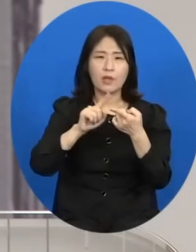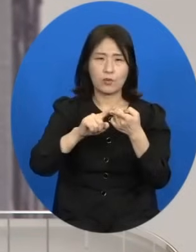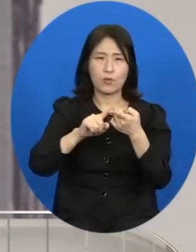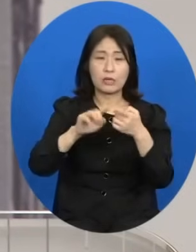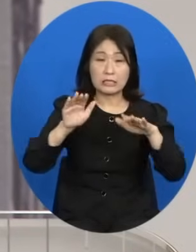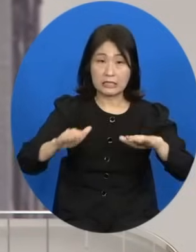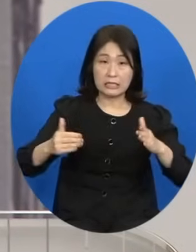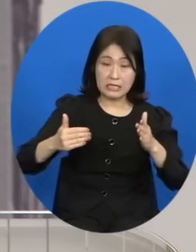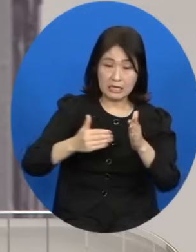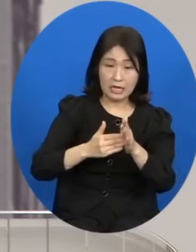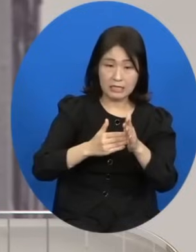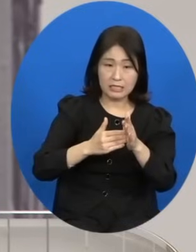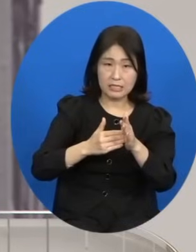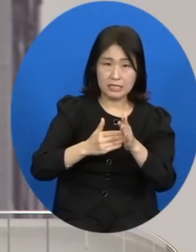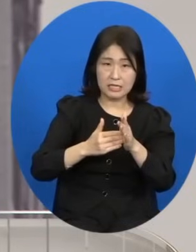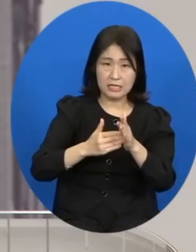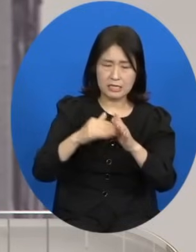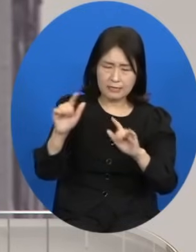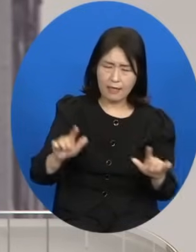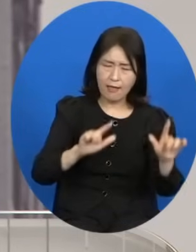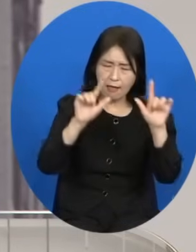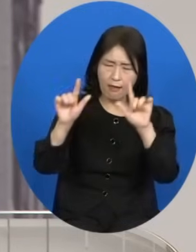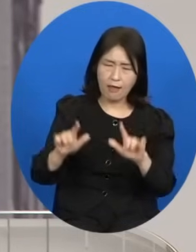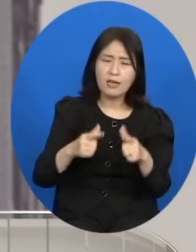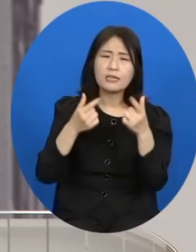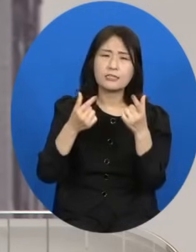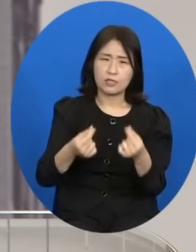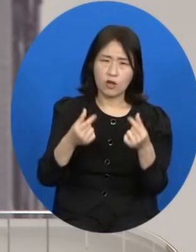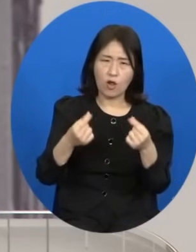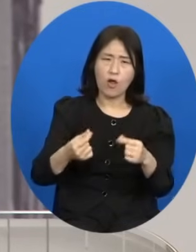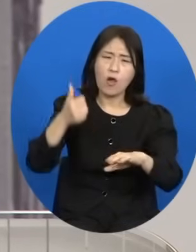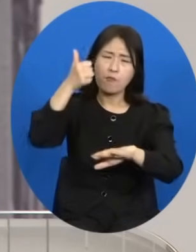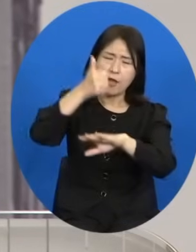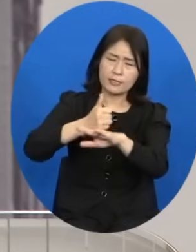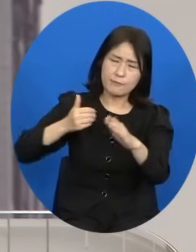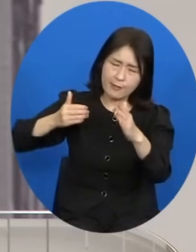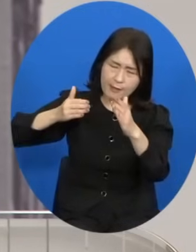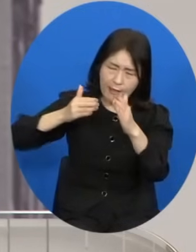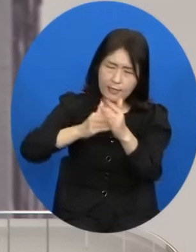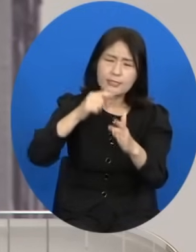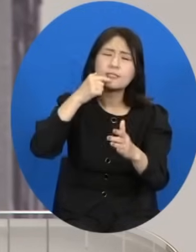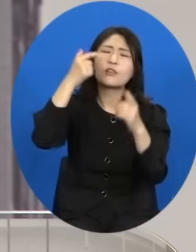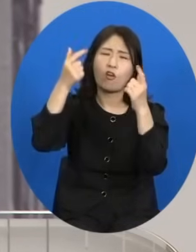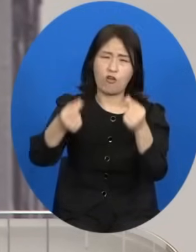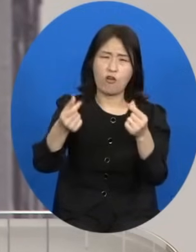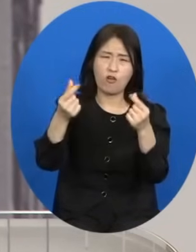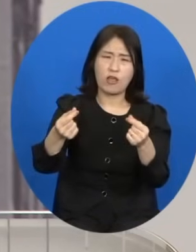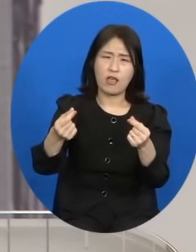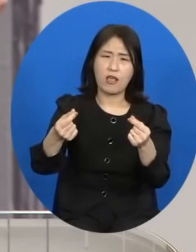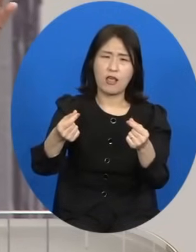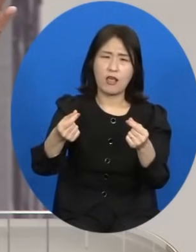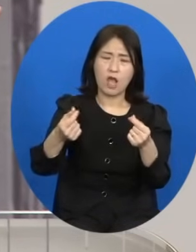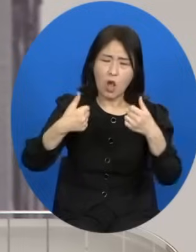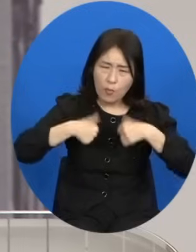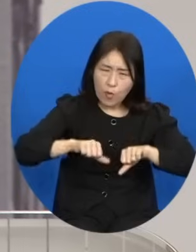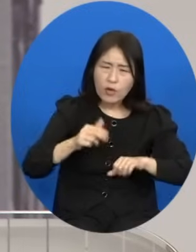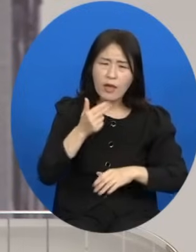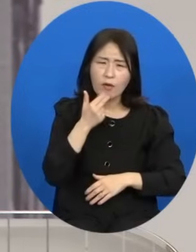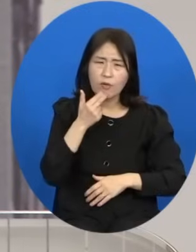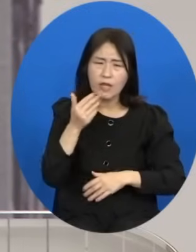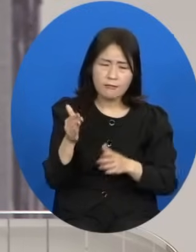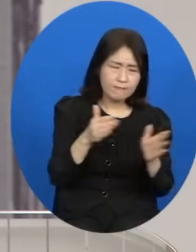여가가 걸어온 대로 계속 그렇게 가야 돼 마지막 이제 결승선이 얼마 안 남았어 중도에 다른 대로 포기하거나 세지